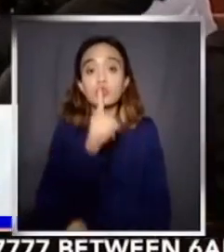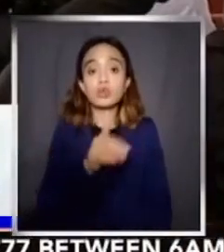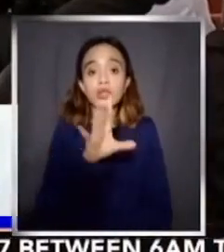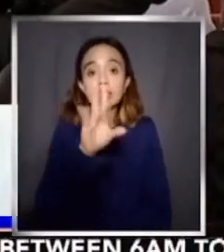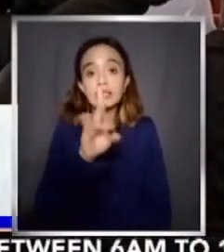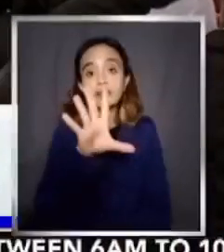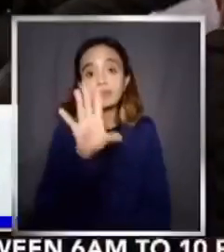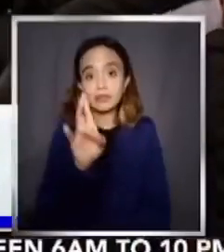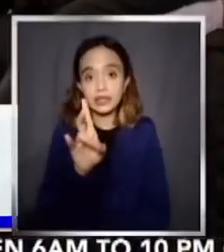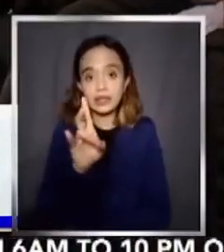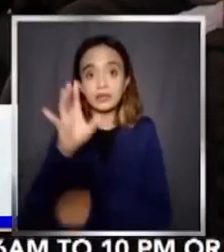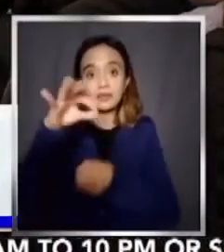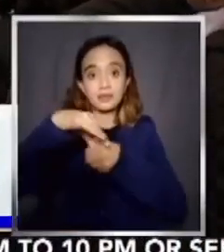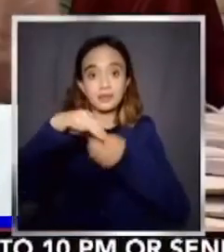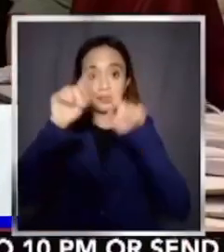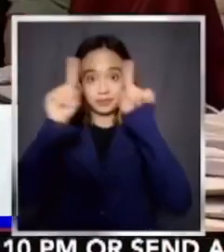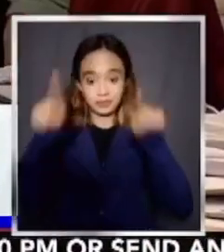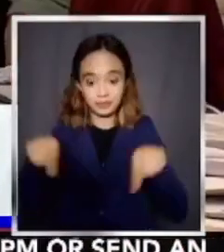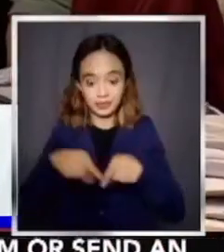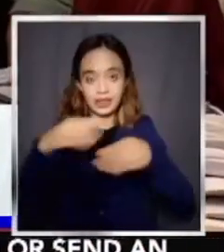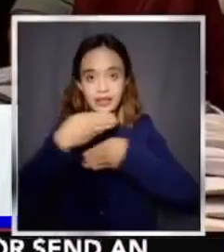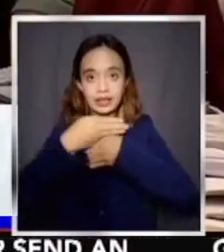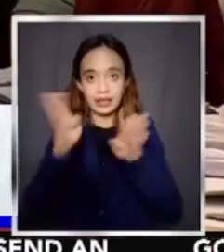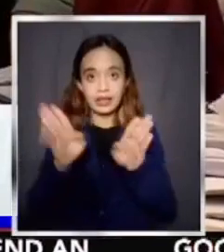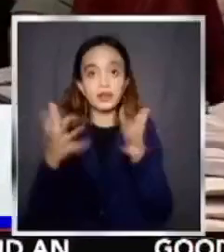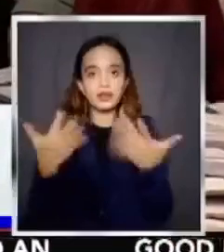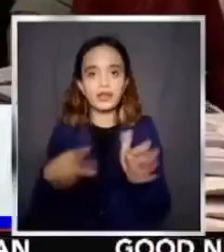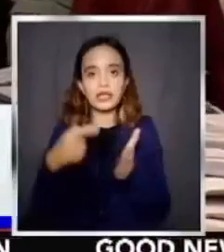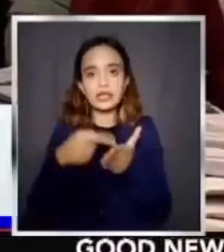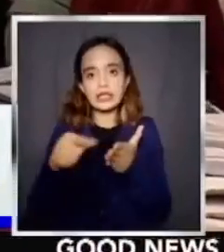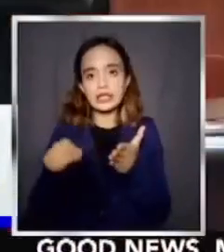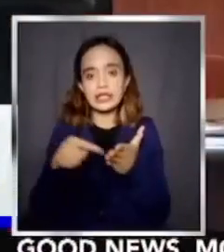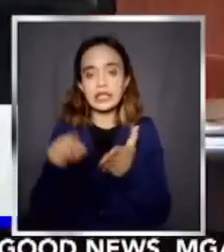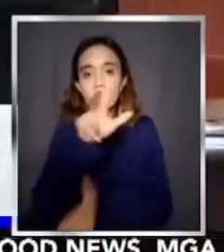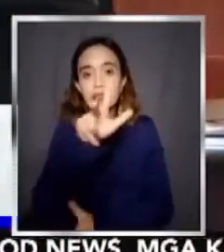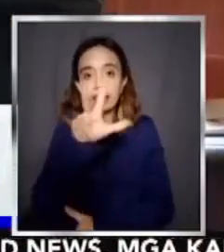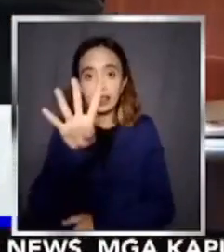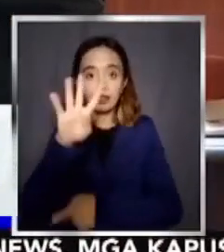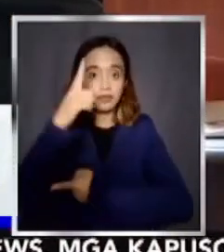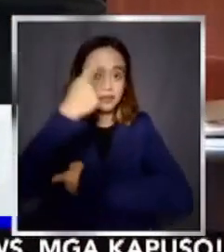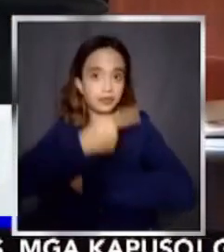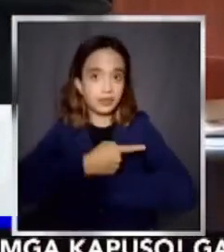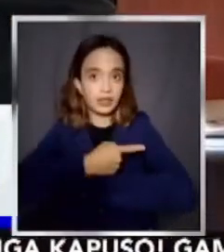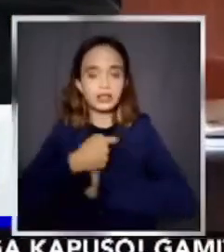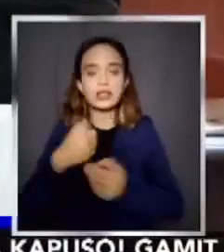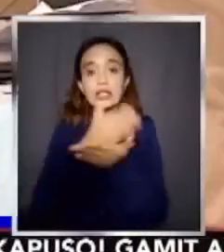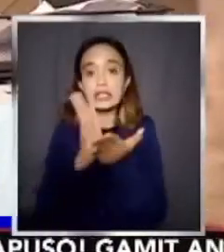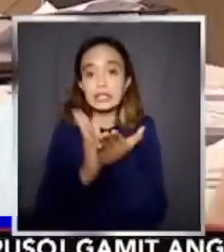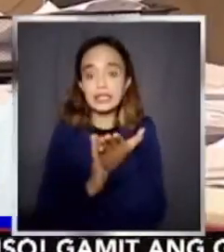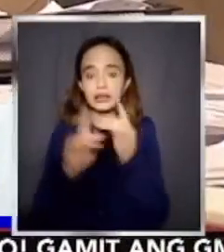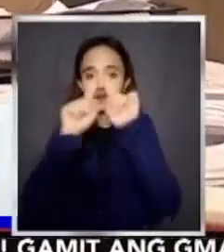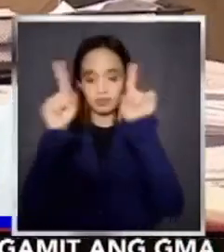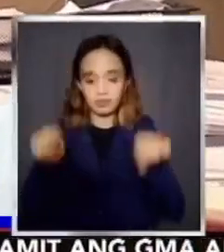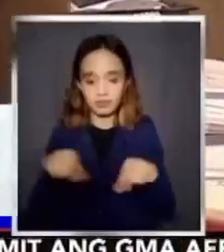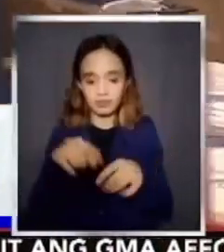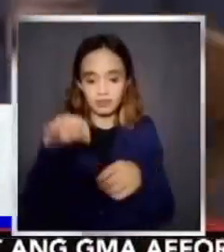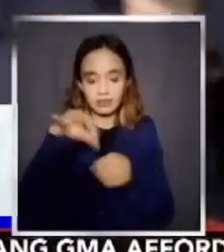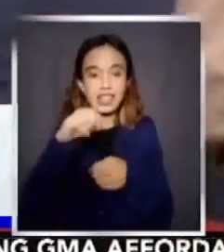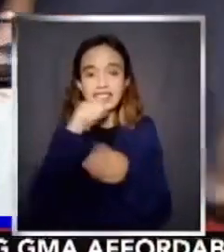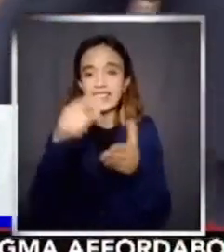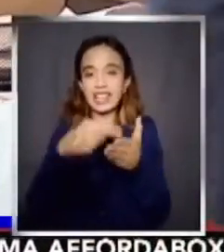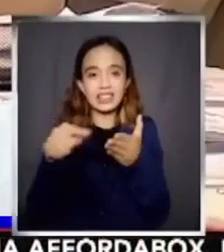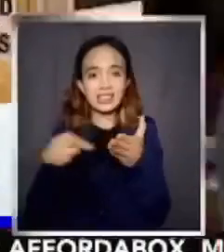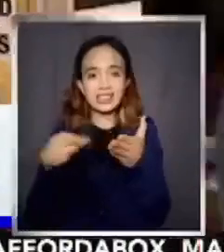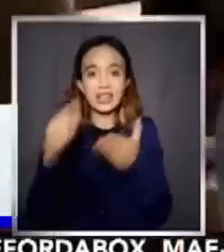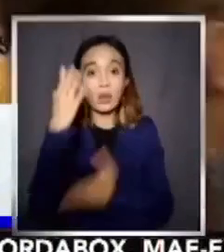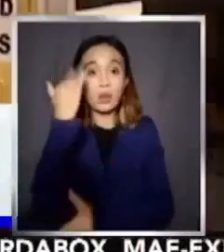boxes ang na-audit nila sa loob ng 34 na araw. Ilang balota ang hindi raw na-audit dahil nabasa at nasira.